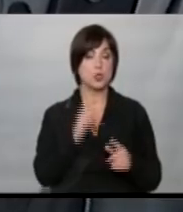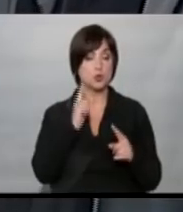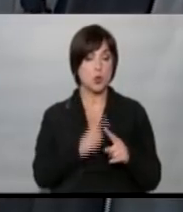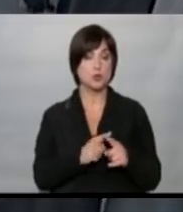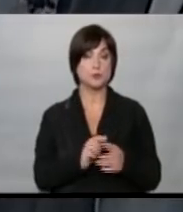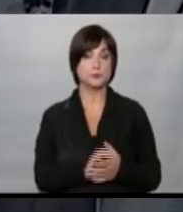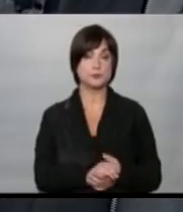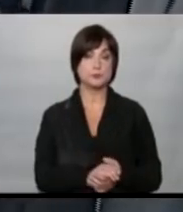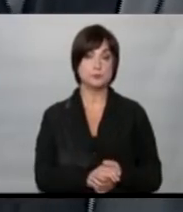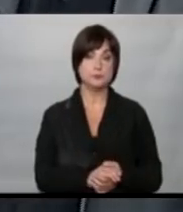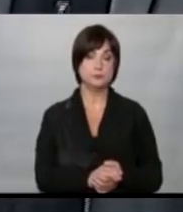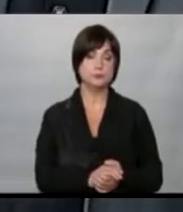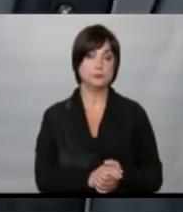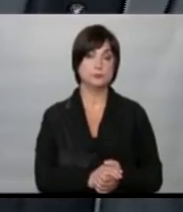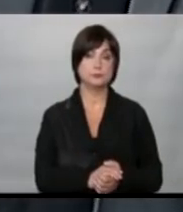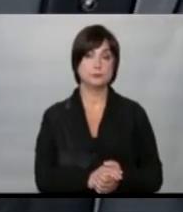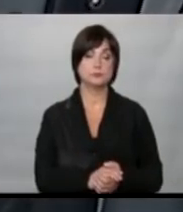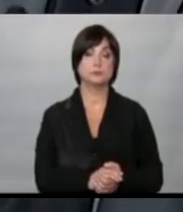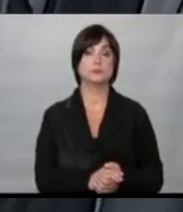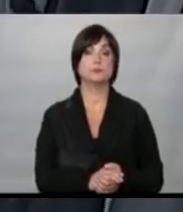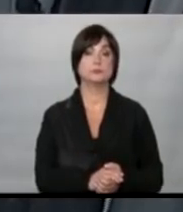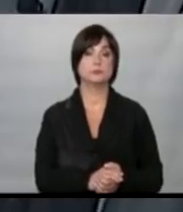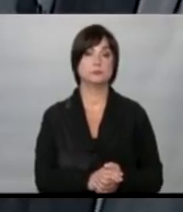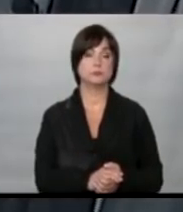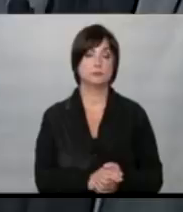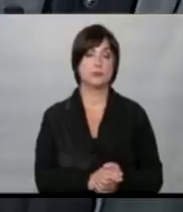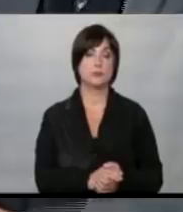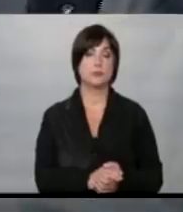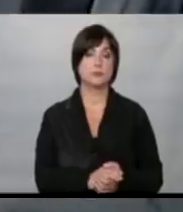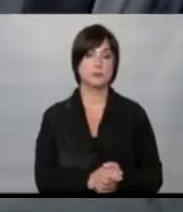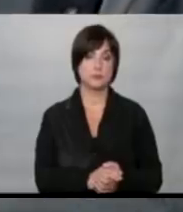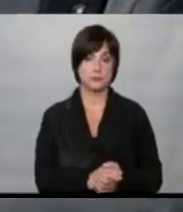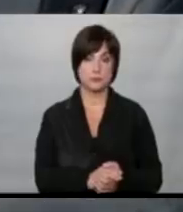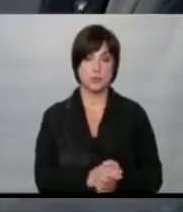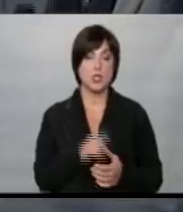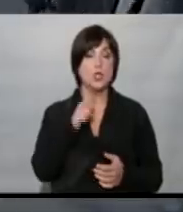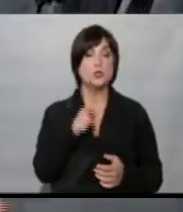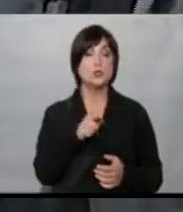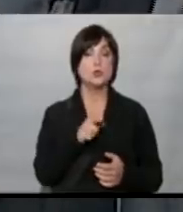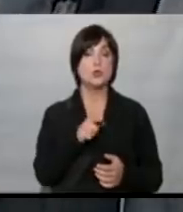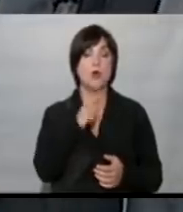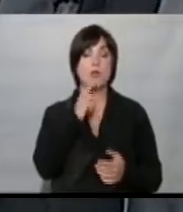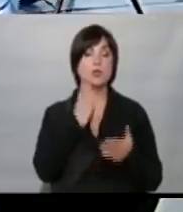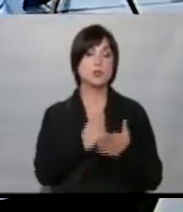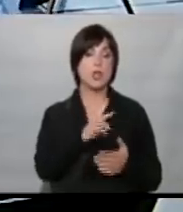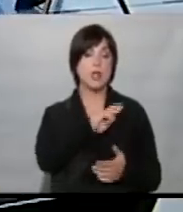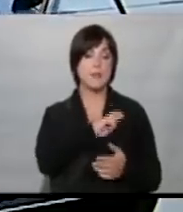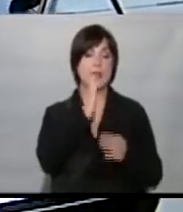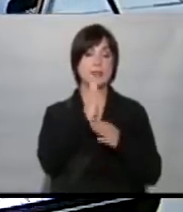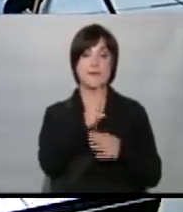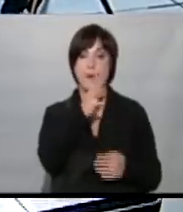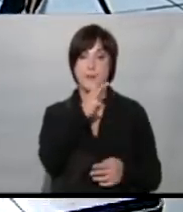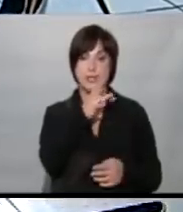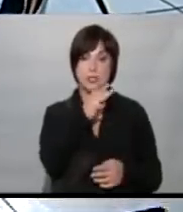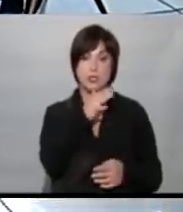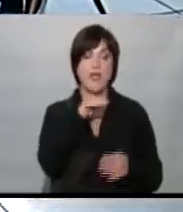сме... Не. Точно е тоа. Она што, и дури ќе се воведи... Надвор сме Република Северна